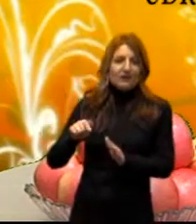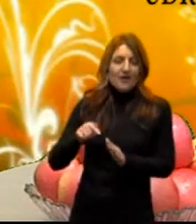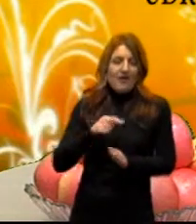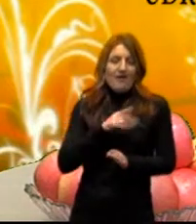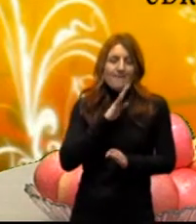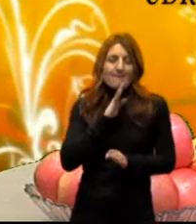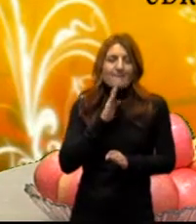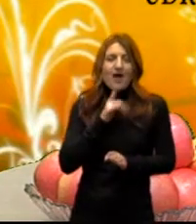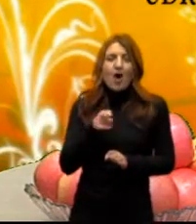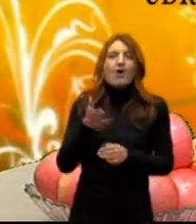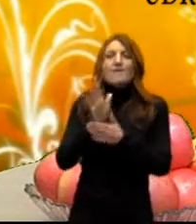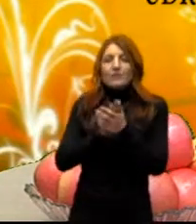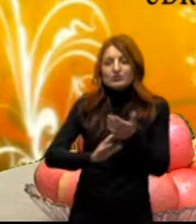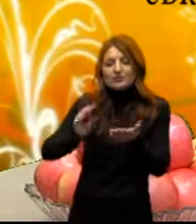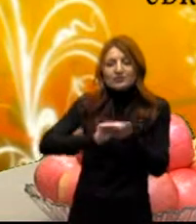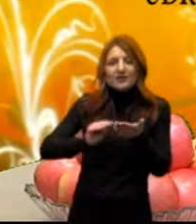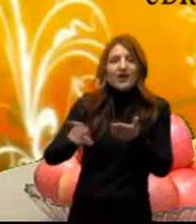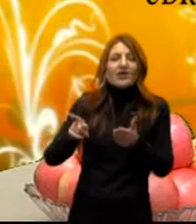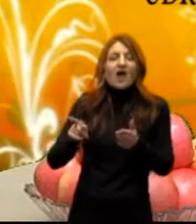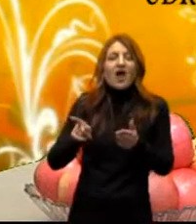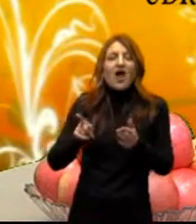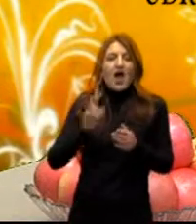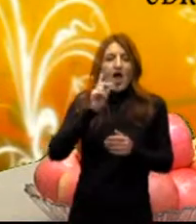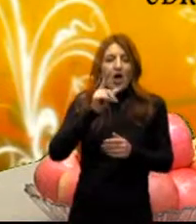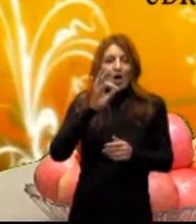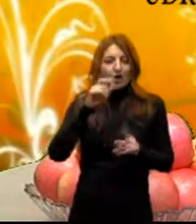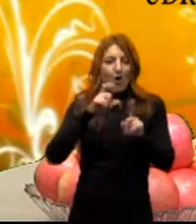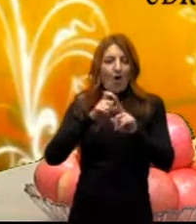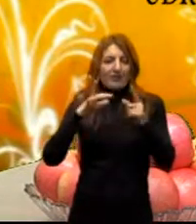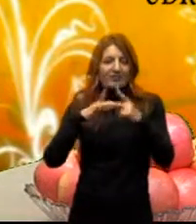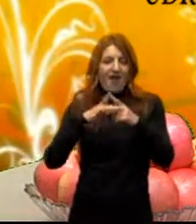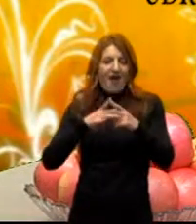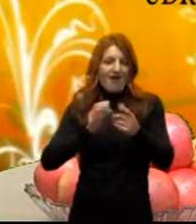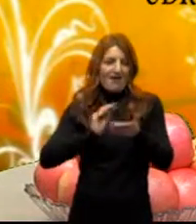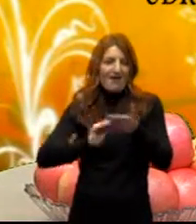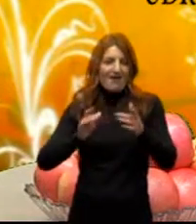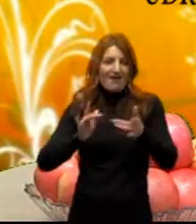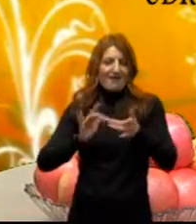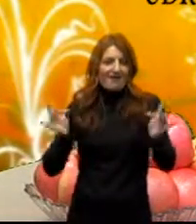majka počela objavljivati na forumu Roda i poslije se to pretvorilo u knjigu